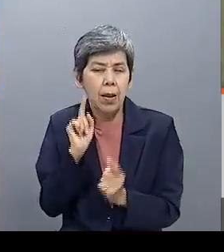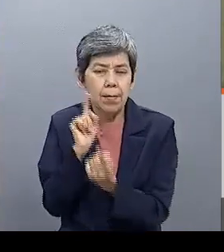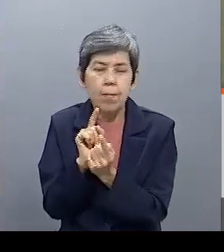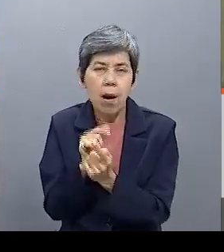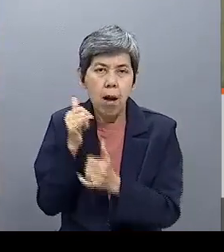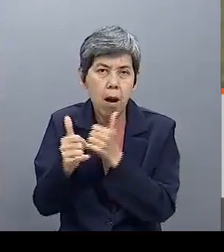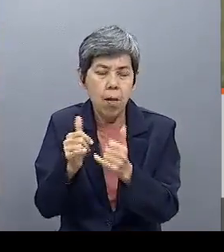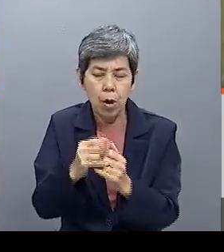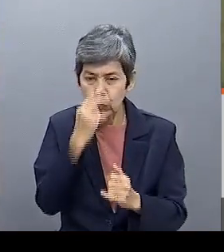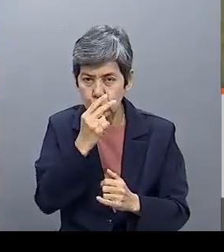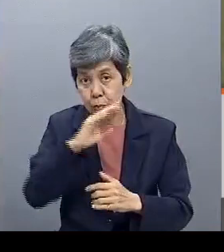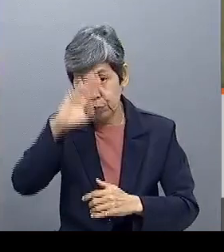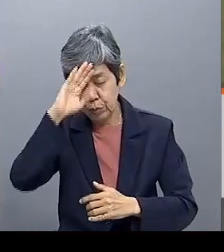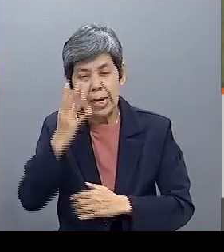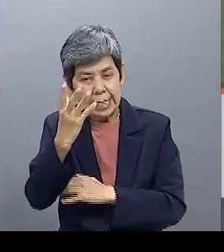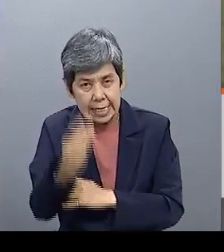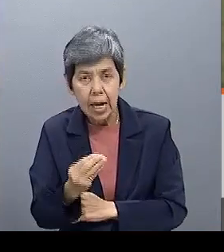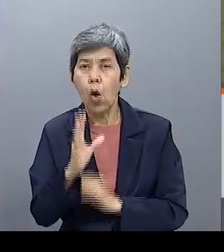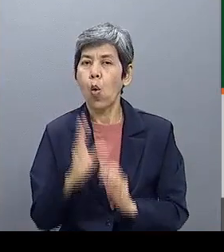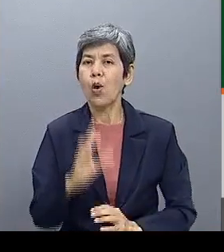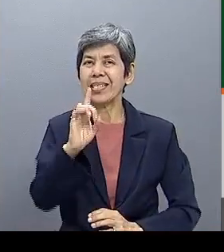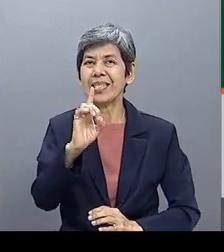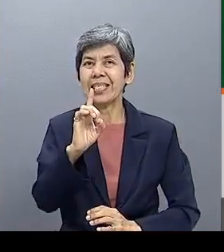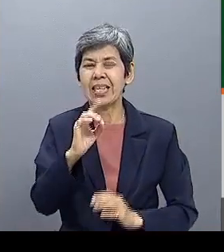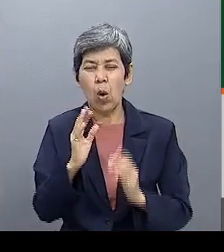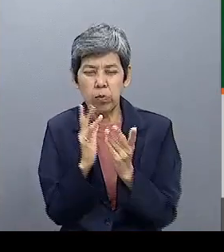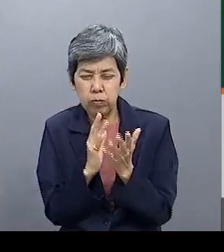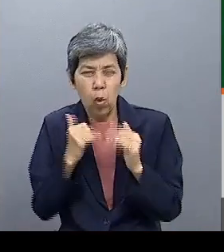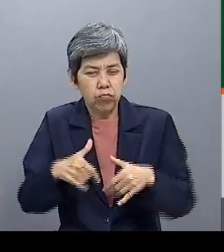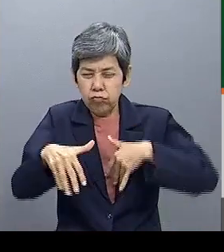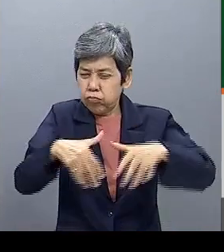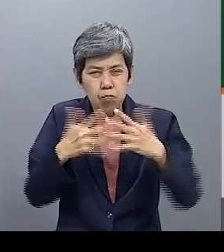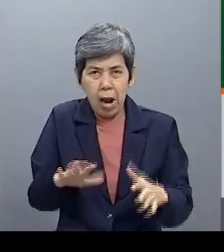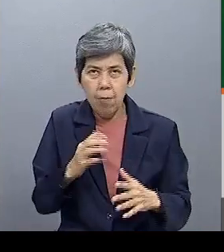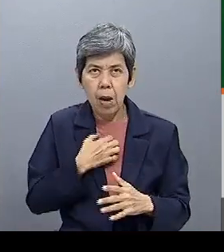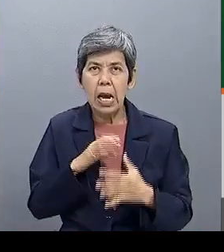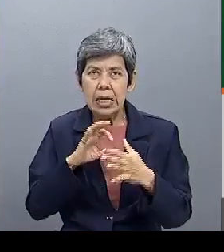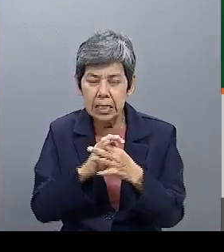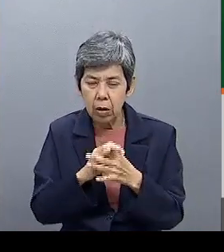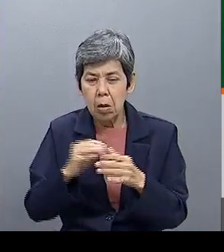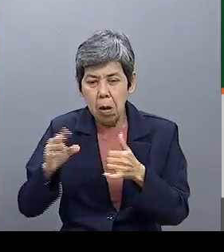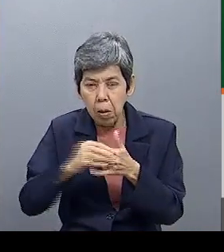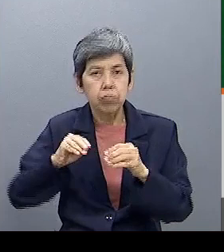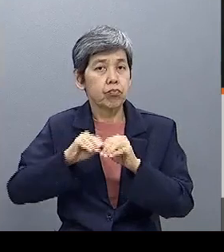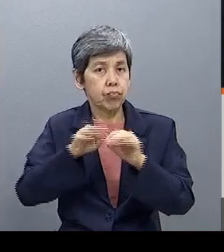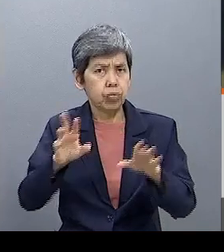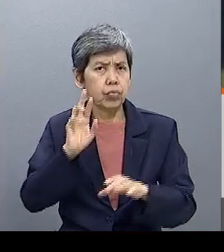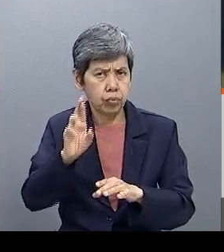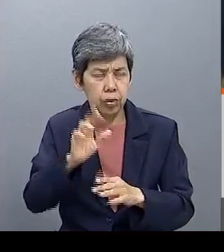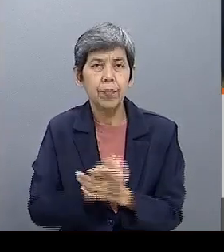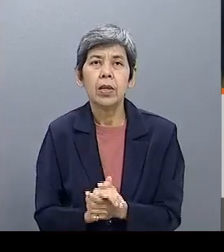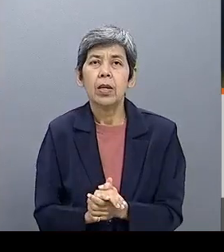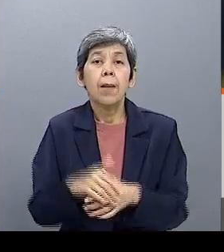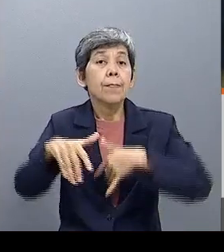เฝ้าไข้ให้เหลือเพียงดึงคนเพื่อลดความแออัดและลดความเสี่ยงต่อการฆ่าเชื้อก็ v19ส่วนประชาชน